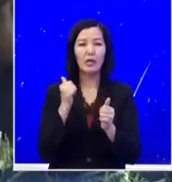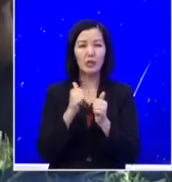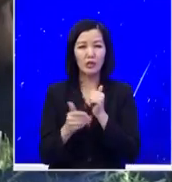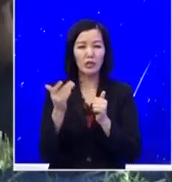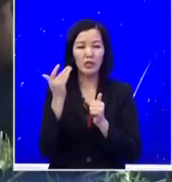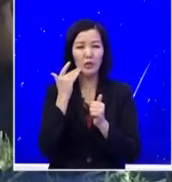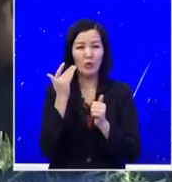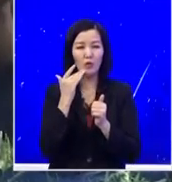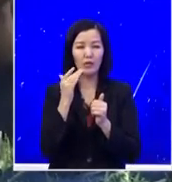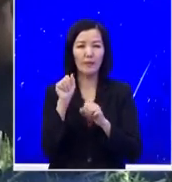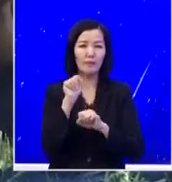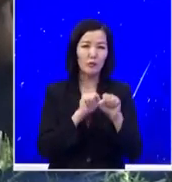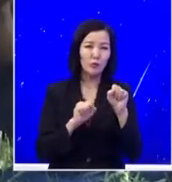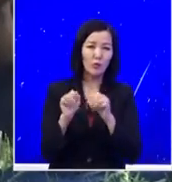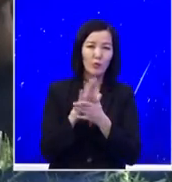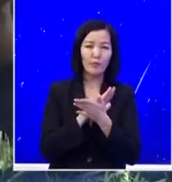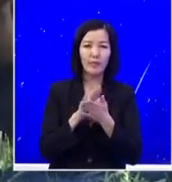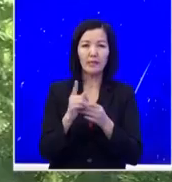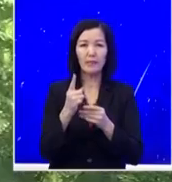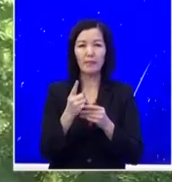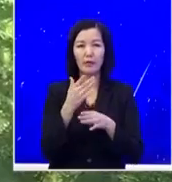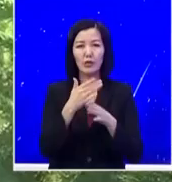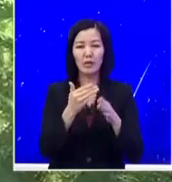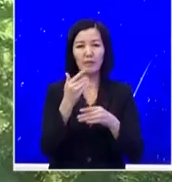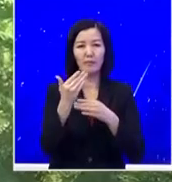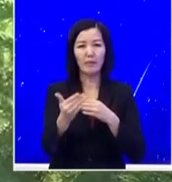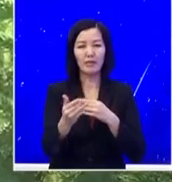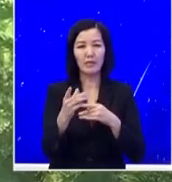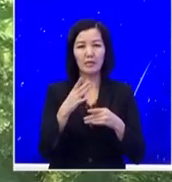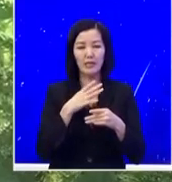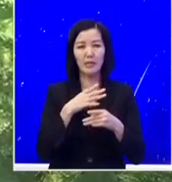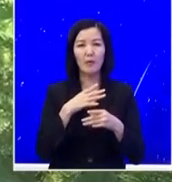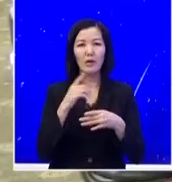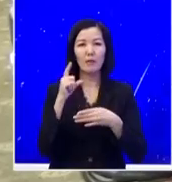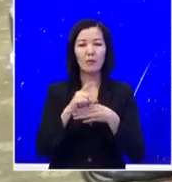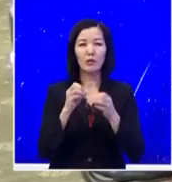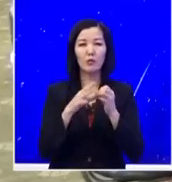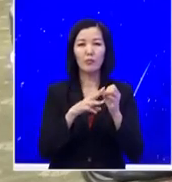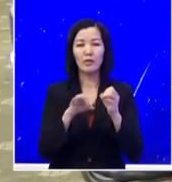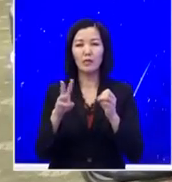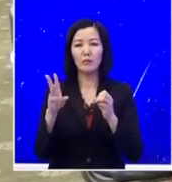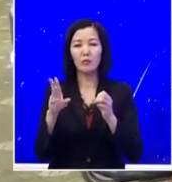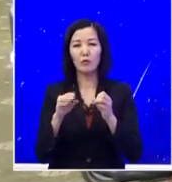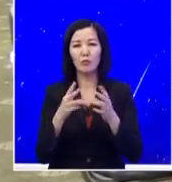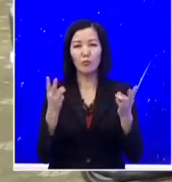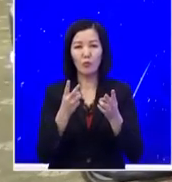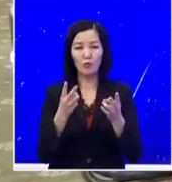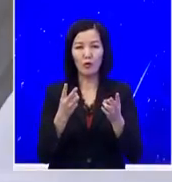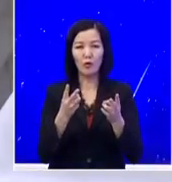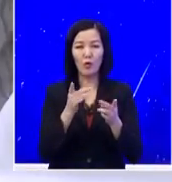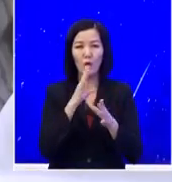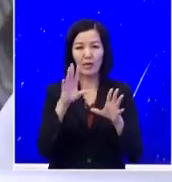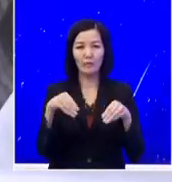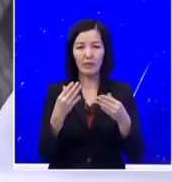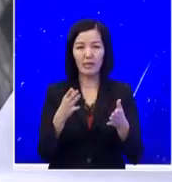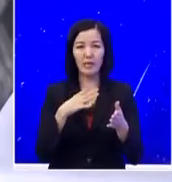жеке құлшылық жасау кезінде 1,5 метр арақашықтықты сақтап, мешітте 15 минуттан артық болмауы тиіс. Наурызбай